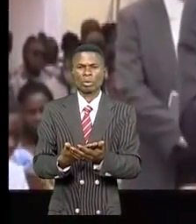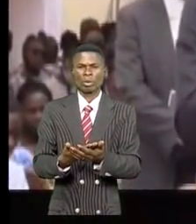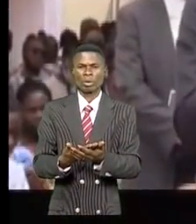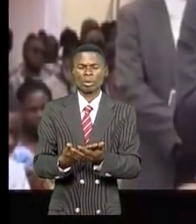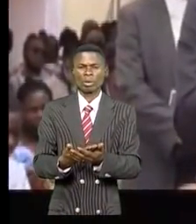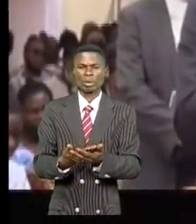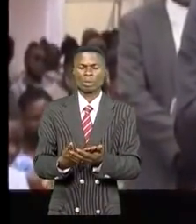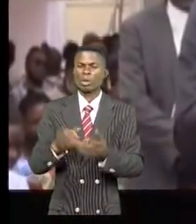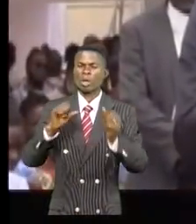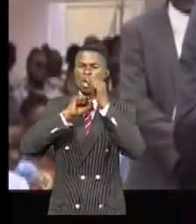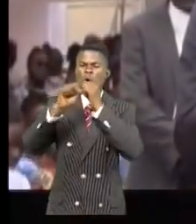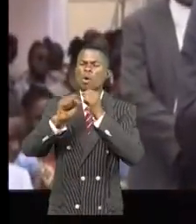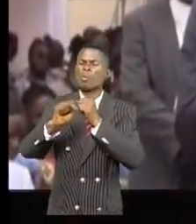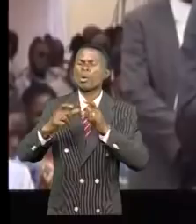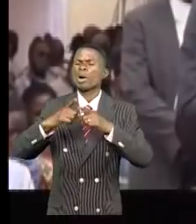un grand mobilisateur,